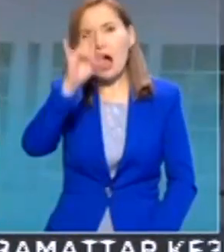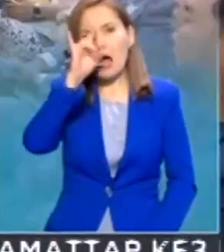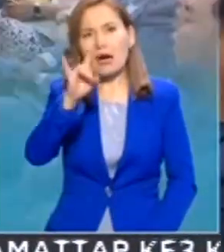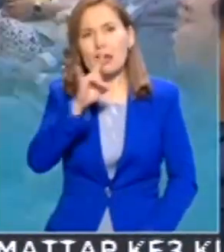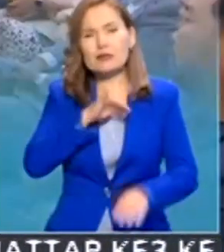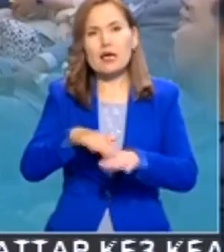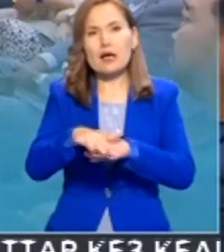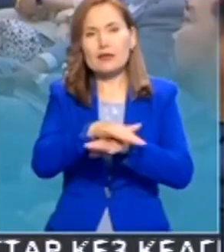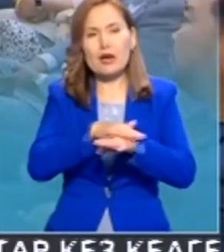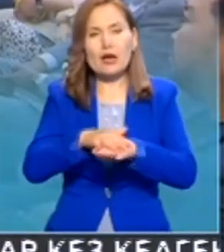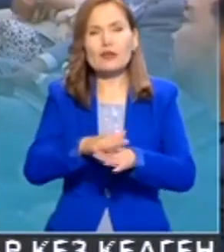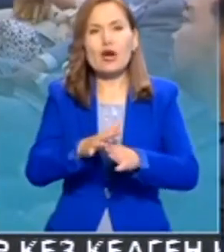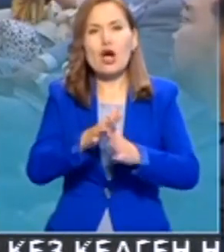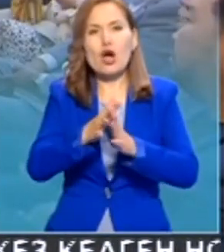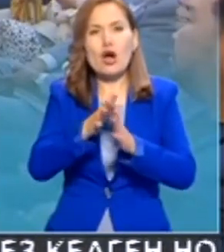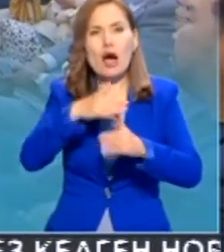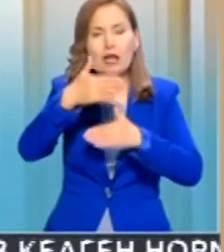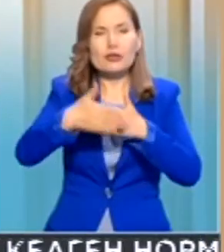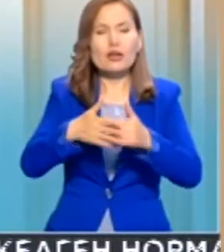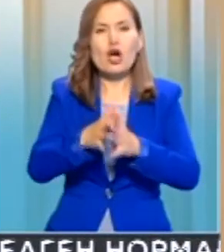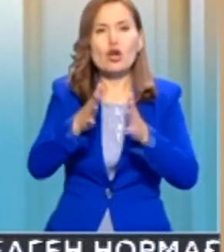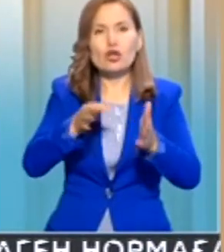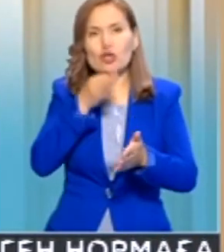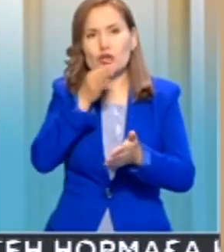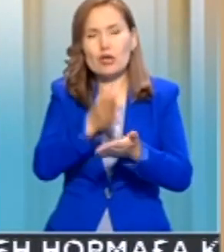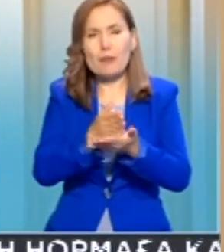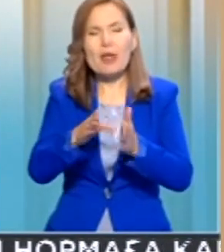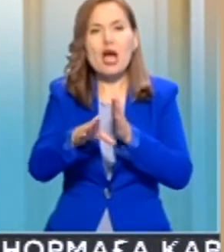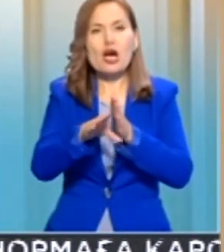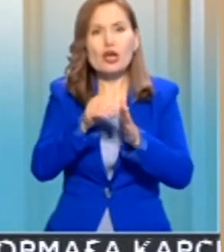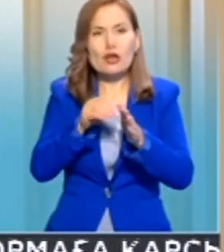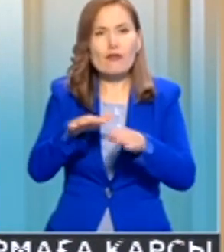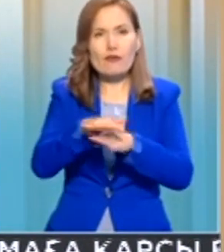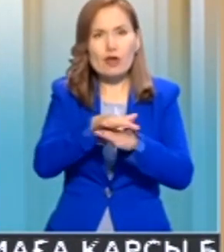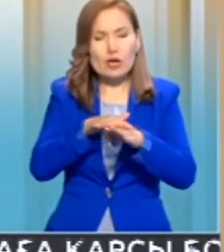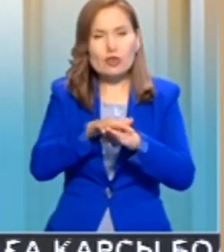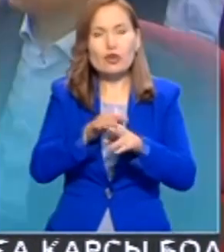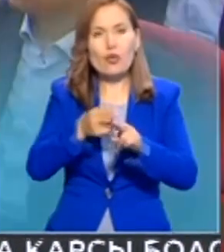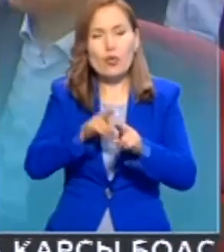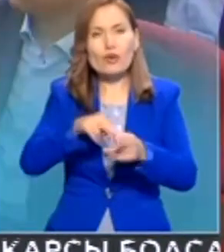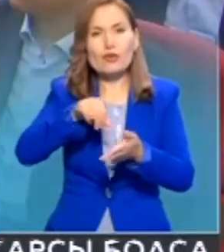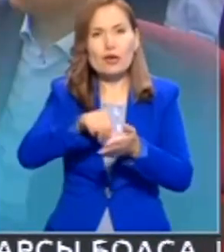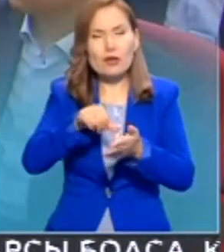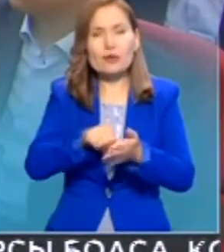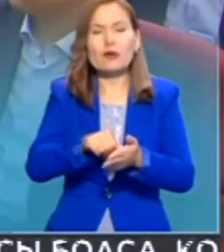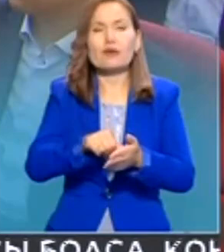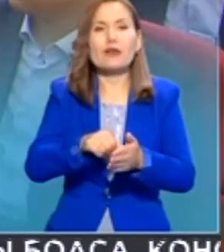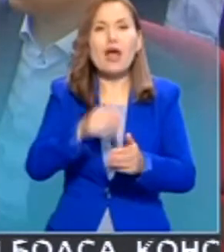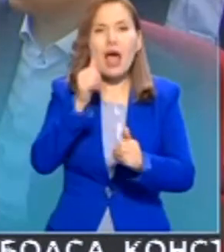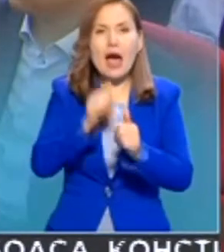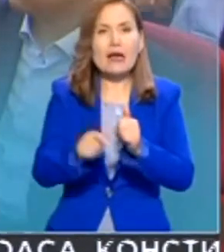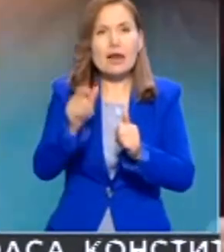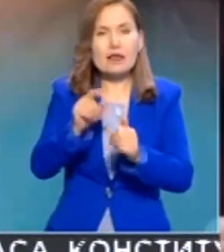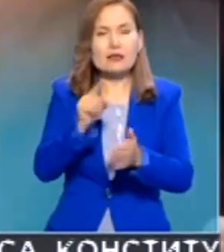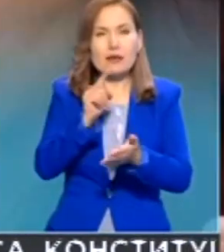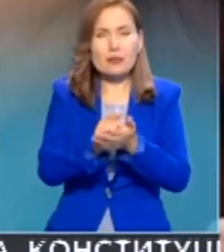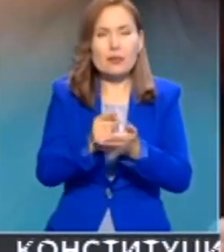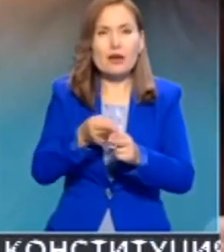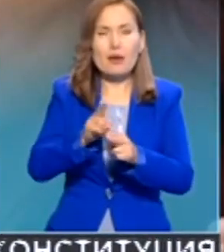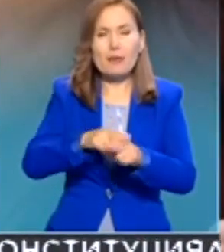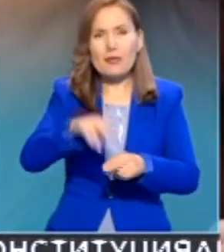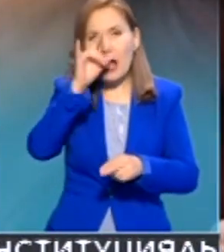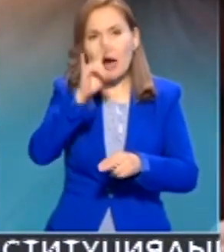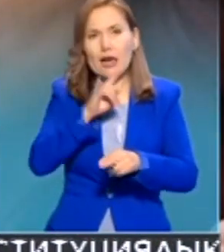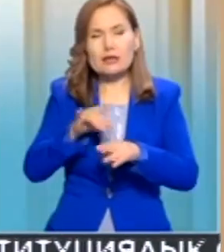Қазақстандықтардың алдында үлкен жауапкершілік тұр. Ол референдум. Ауқымды шараның маңызын түсініп, таңдау жасап, дауыс беру әр азаматтың міндеті. Ендігі кезекте